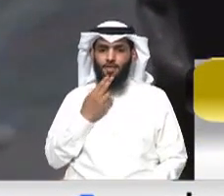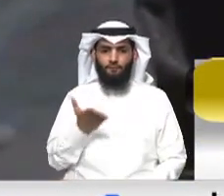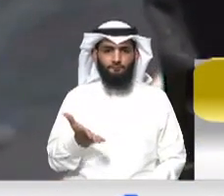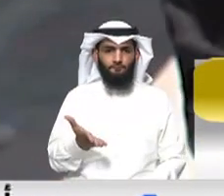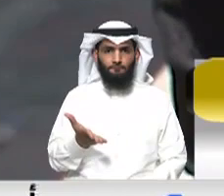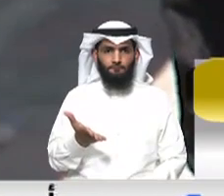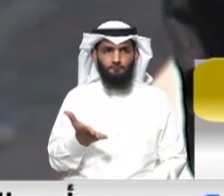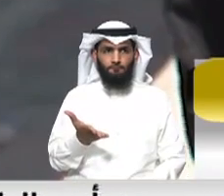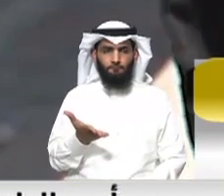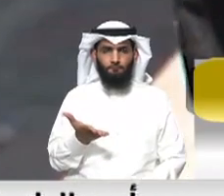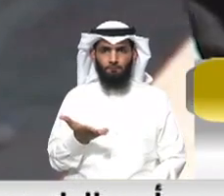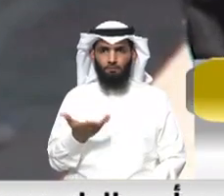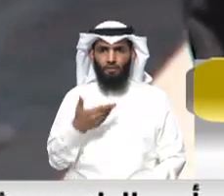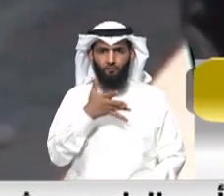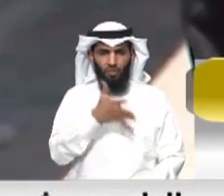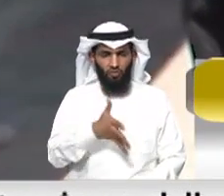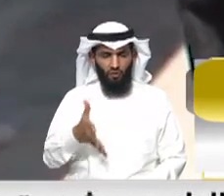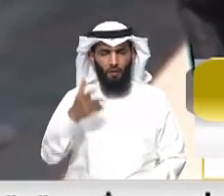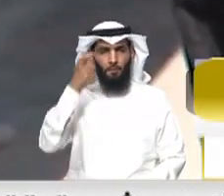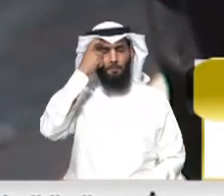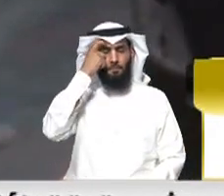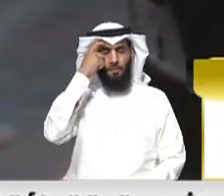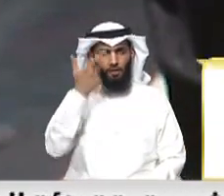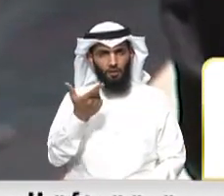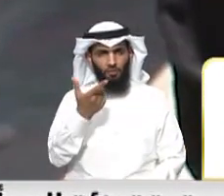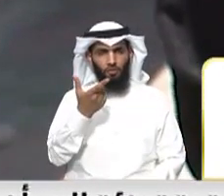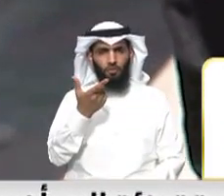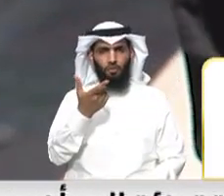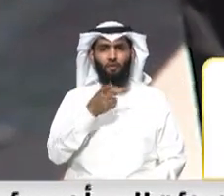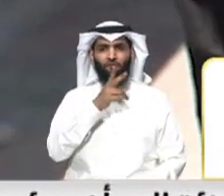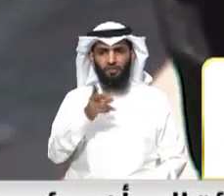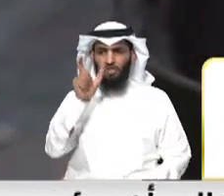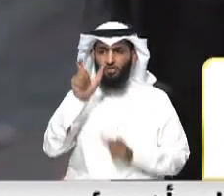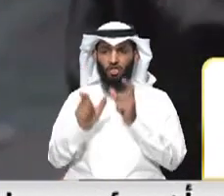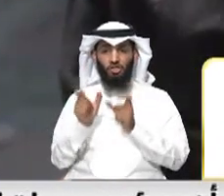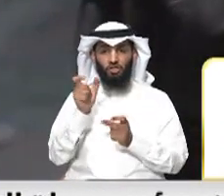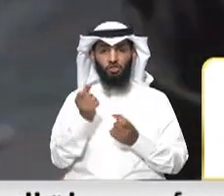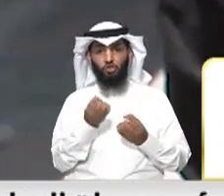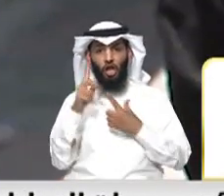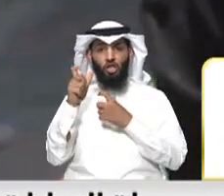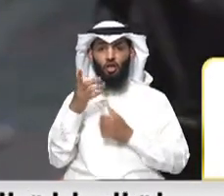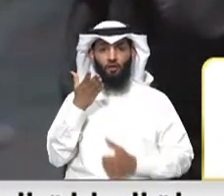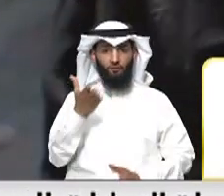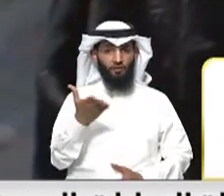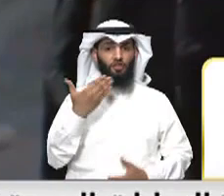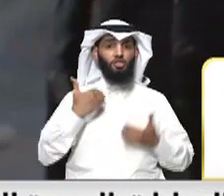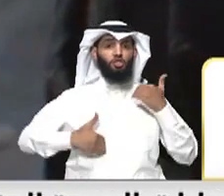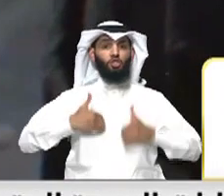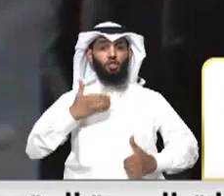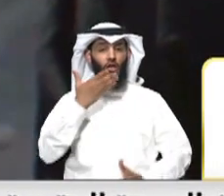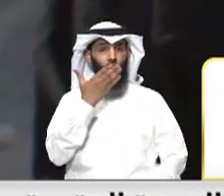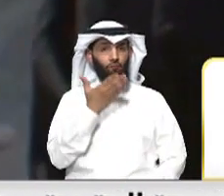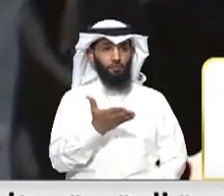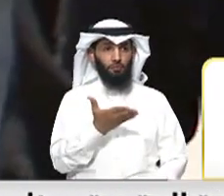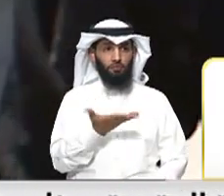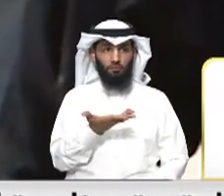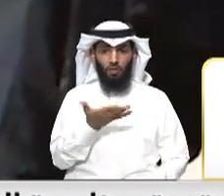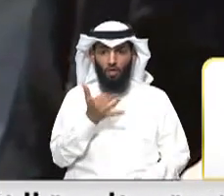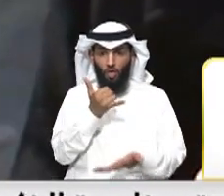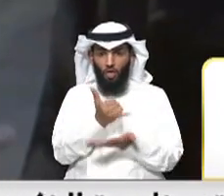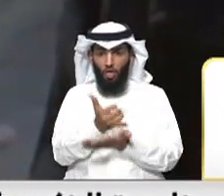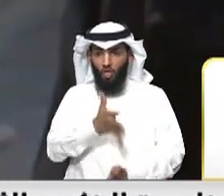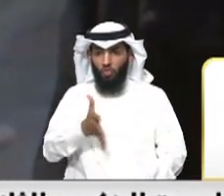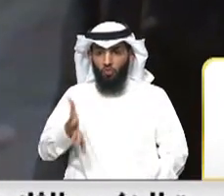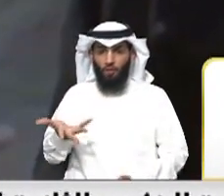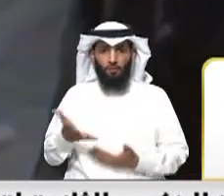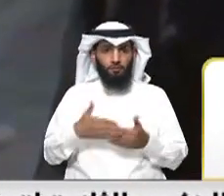فيها مريض اللي فيها عيان اللي فيه كل اللي شهيد اللي إيش ضال اللي جريح. احنا بدنا هدنة،